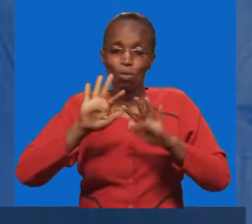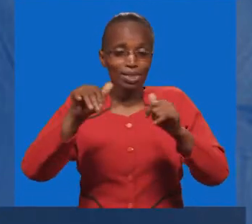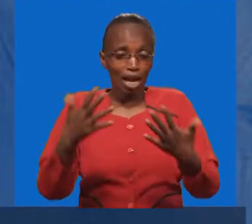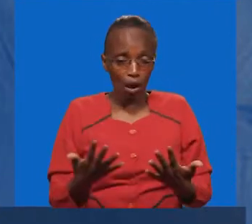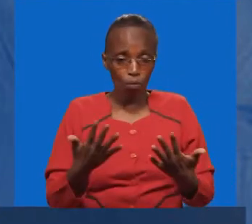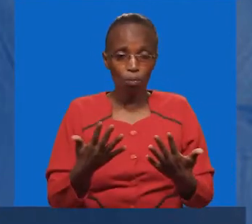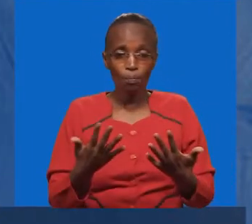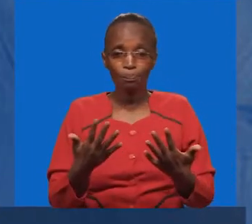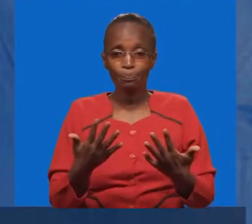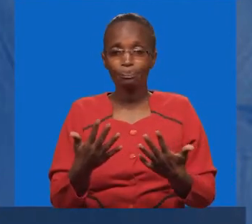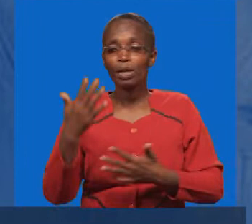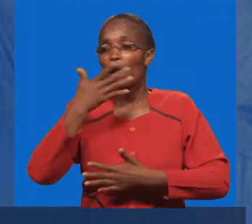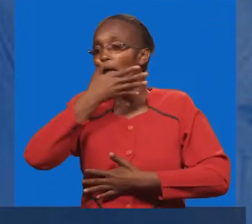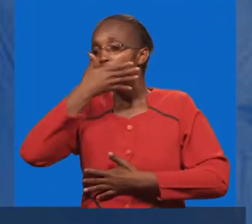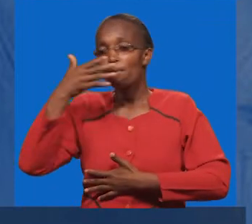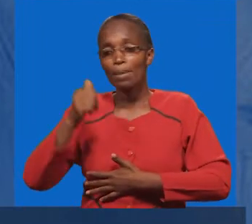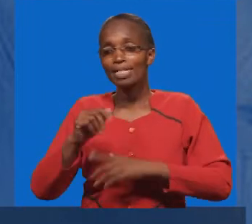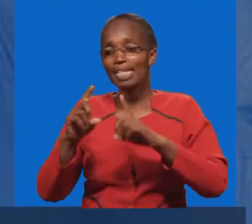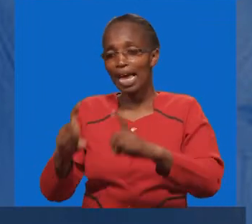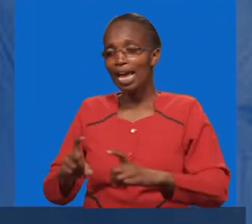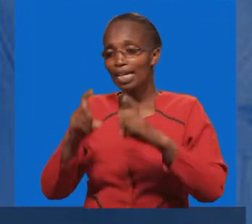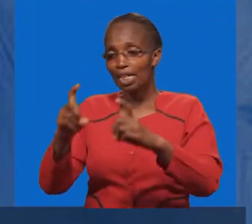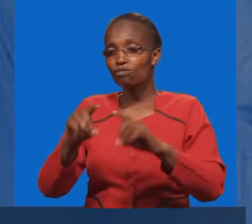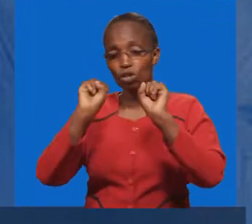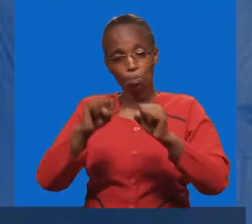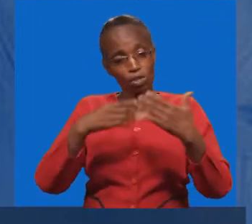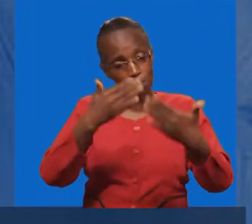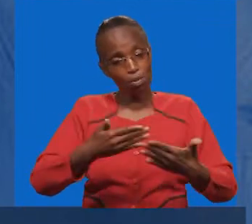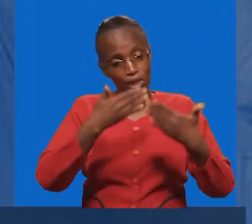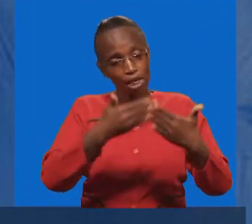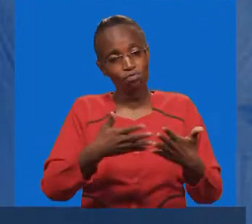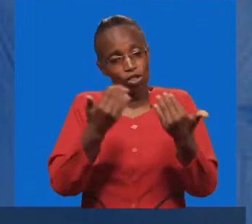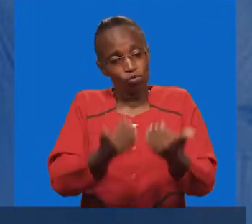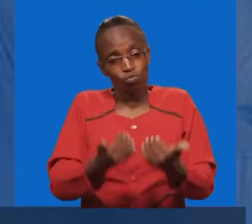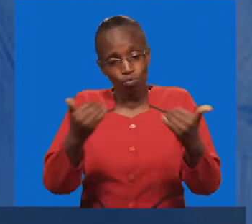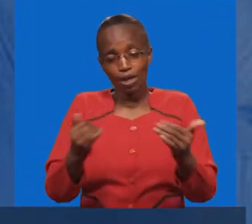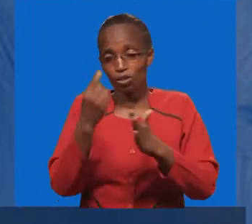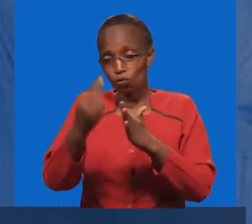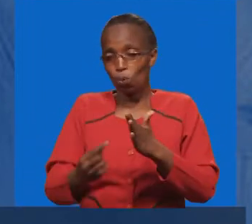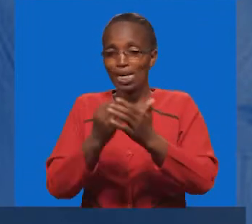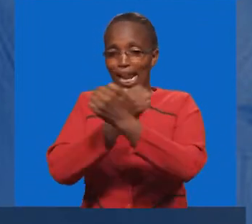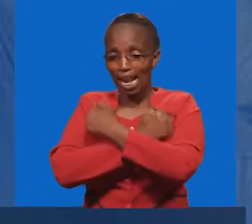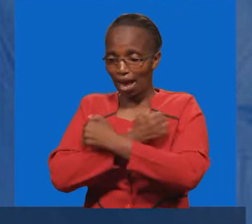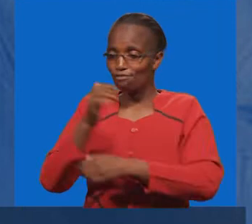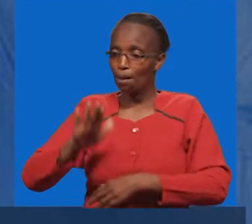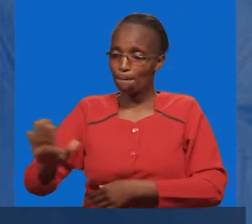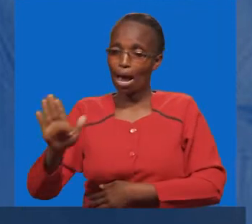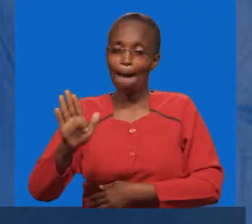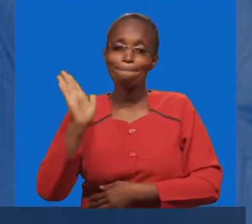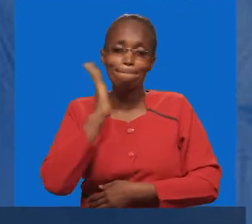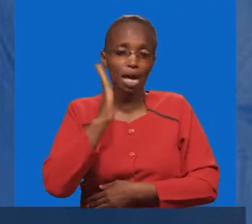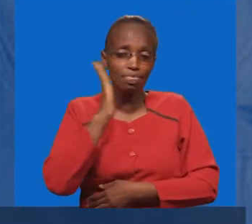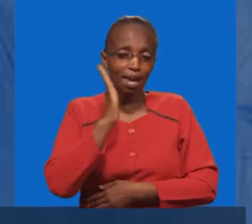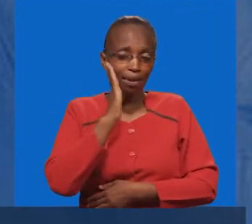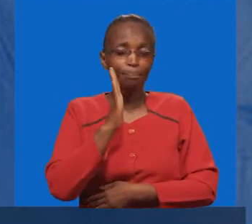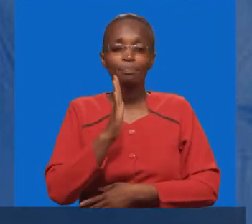haje? Unajua inasemekana kana kwamba the best gift you can give to your children is to